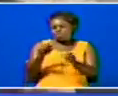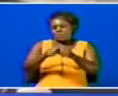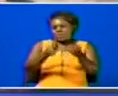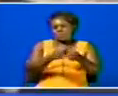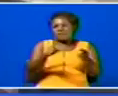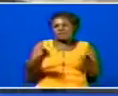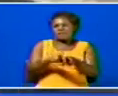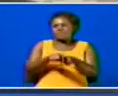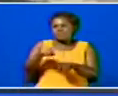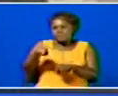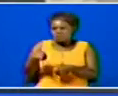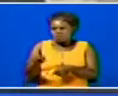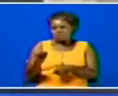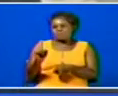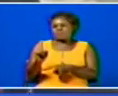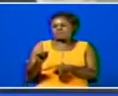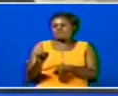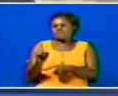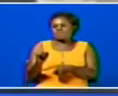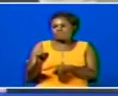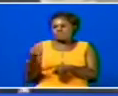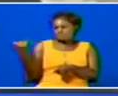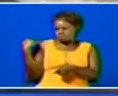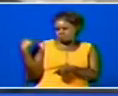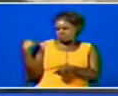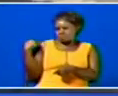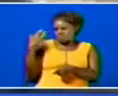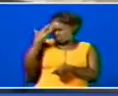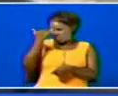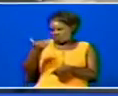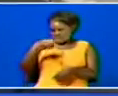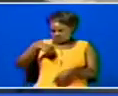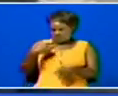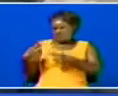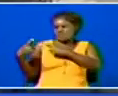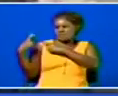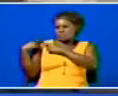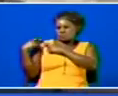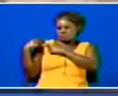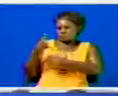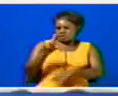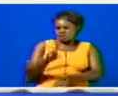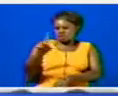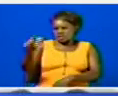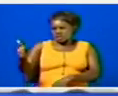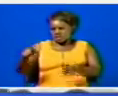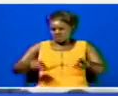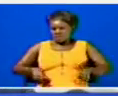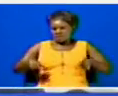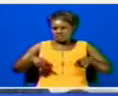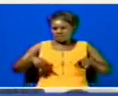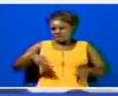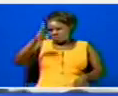Pia wewe blame yourself, kwa sababu tuko responsible for each other's life. Traffic